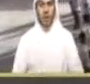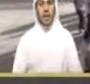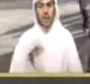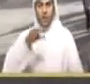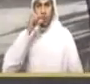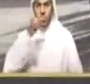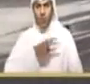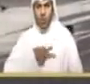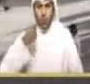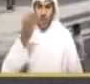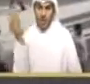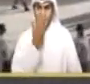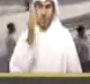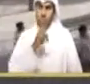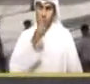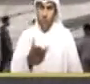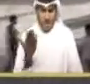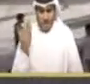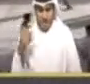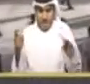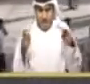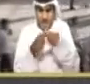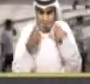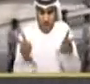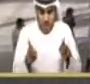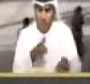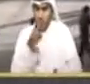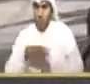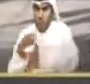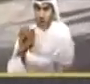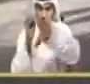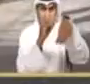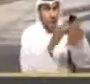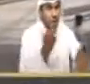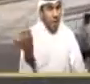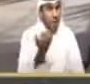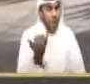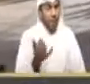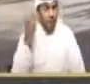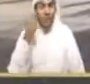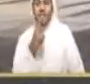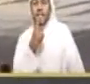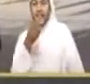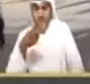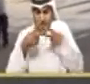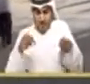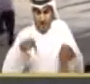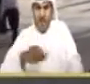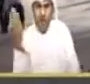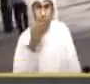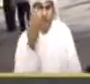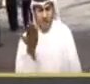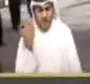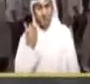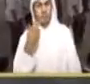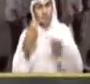الدكتور محمد الفارس قبل أيام من بدء العام الدراسي الجديد. عام دراسي جديد تم الاستعداد له من